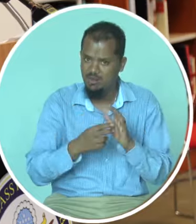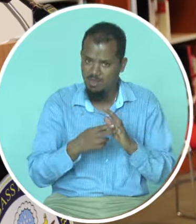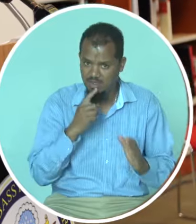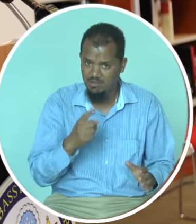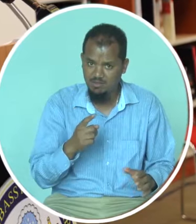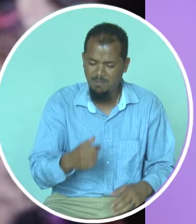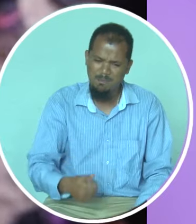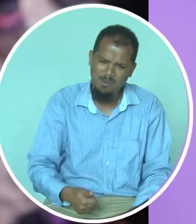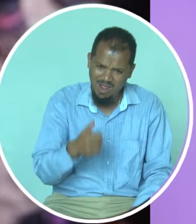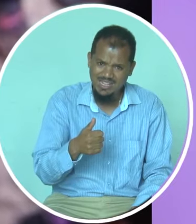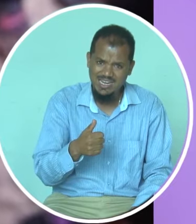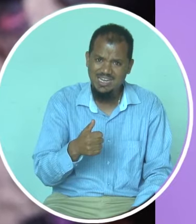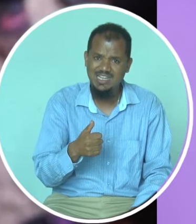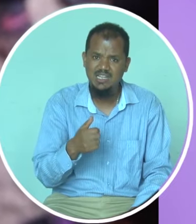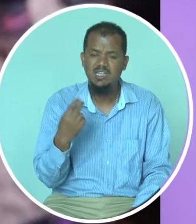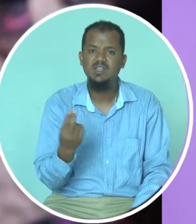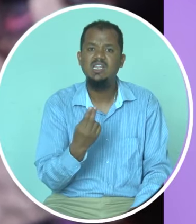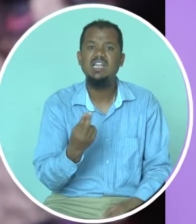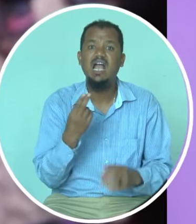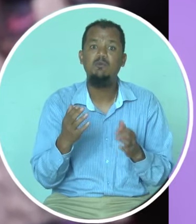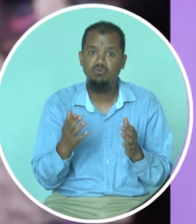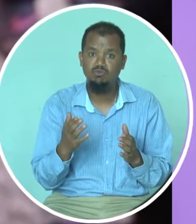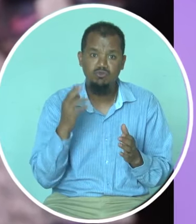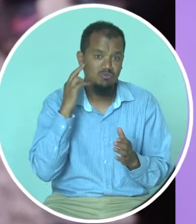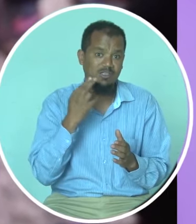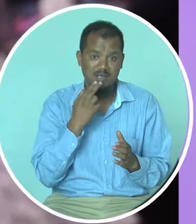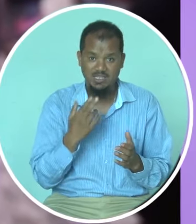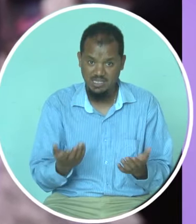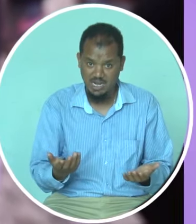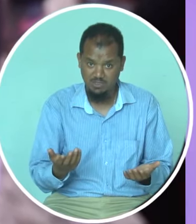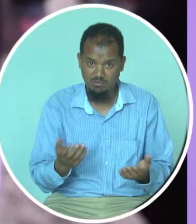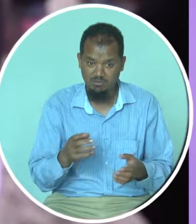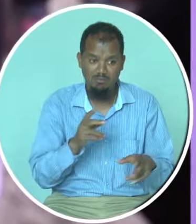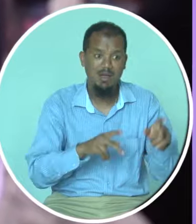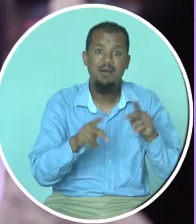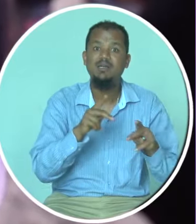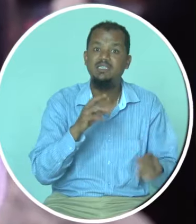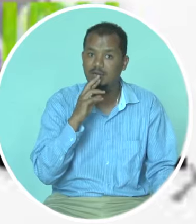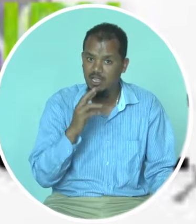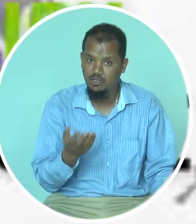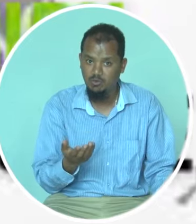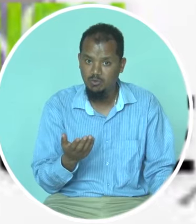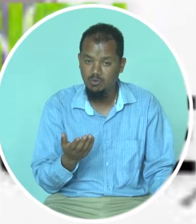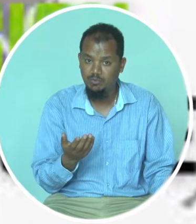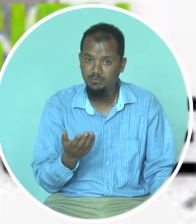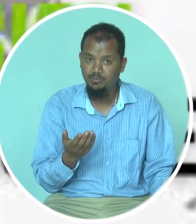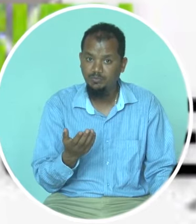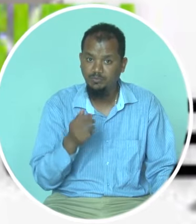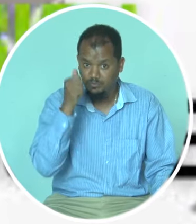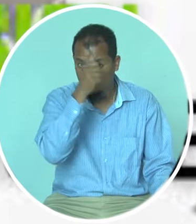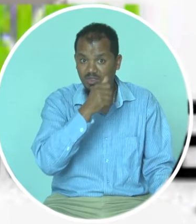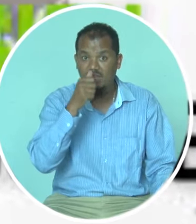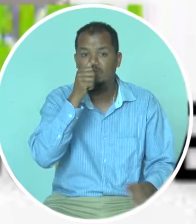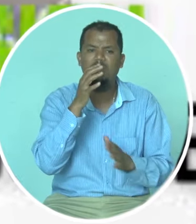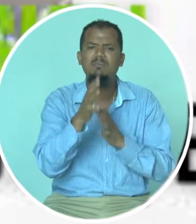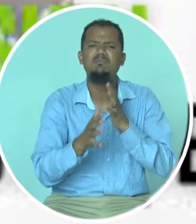ነው። በዋነኛነት ተጠቃሚዎቹ መስማት የተሳናቸው ማህበረሰብ ናቸው። እንግዲህ